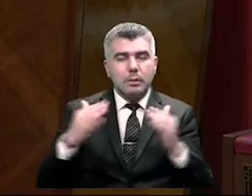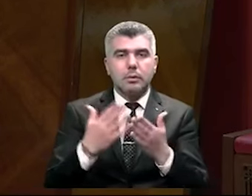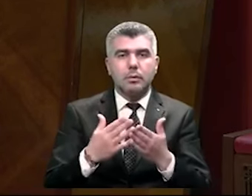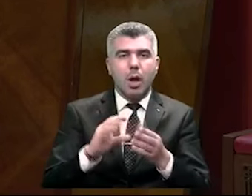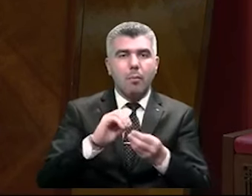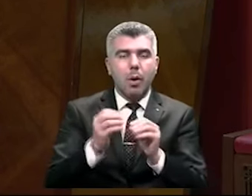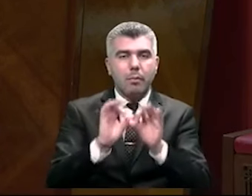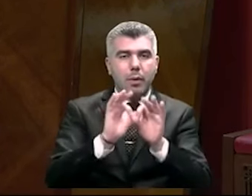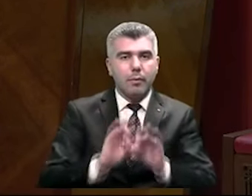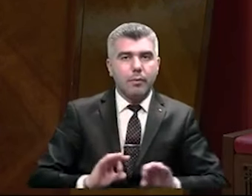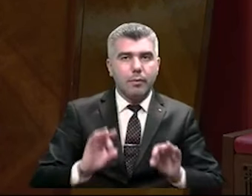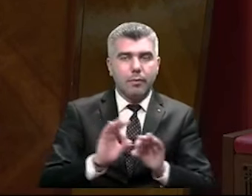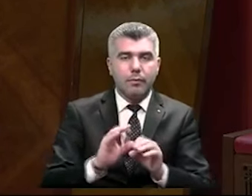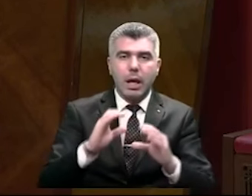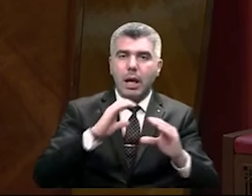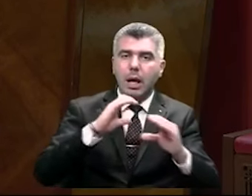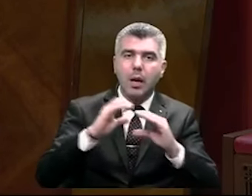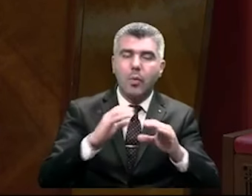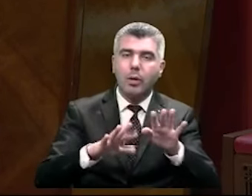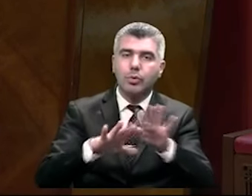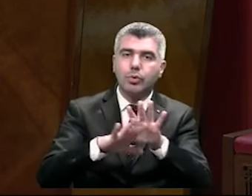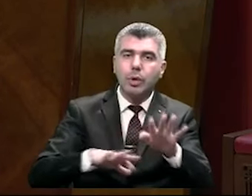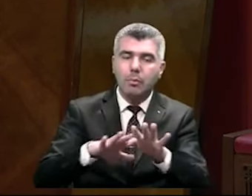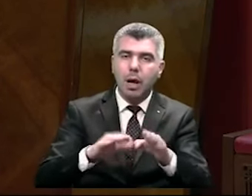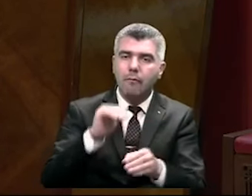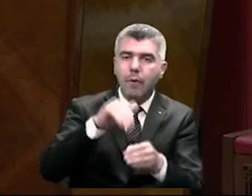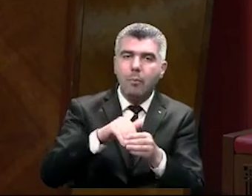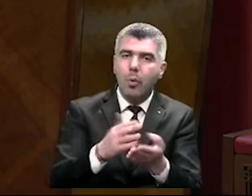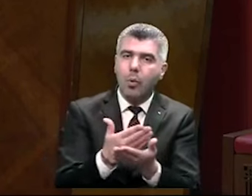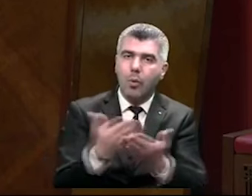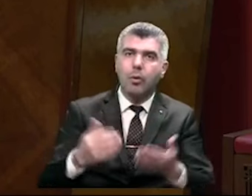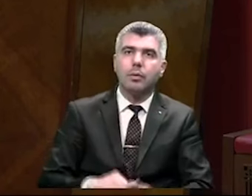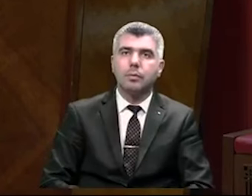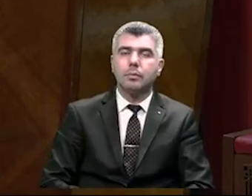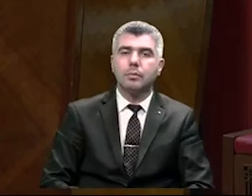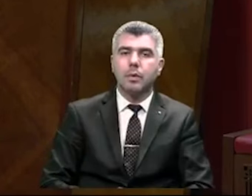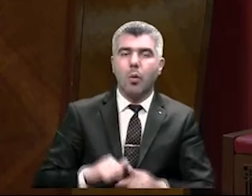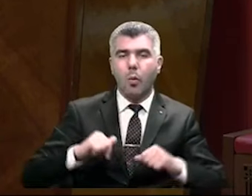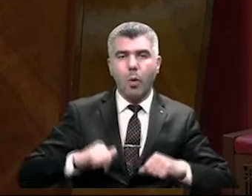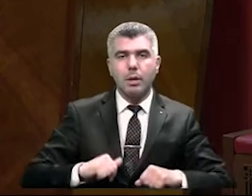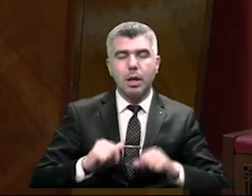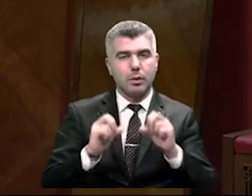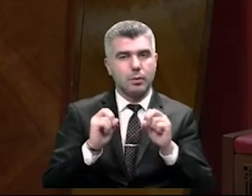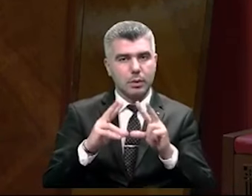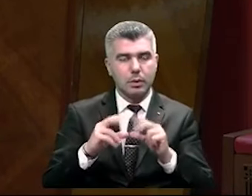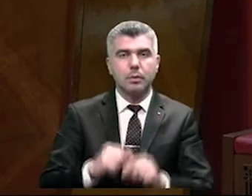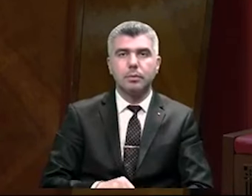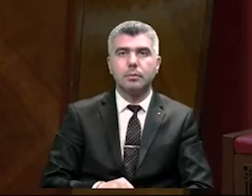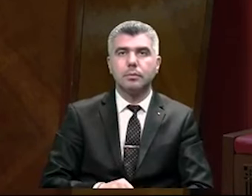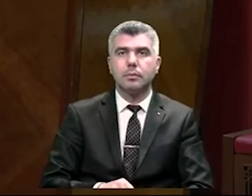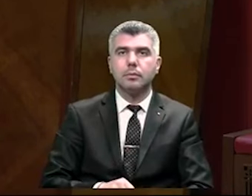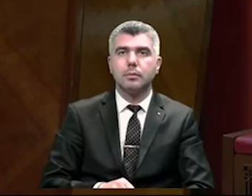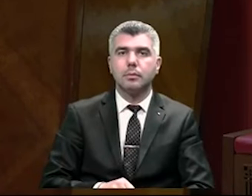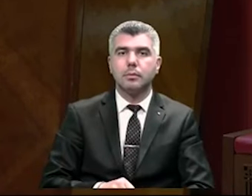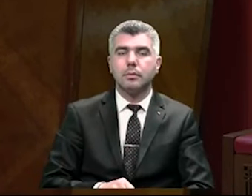وبالنسبه للقضيه ديال الحوار الاجتماعي داخل جميع المؤسسات احنا ك وزاره تنسهر